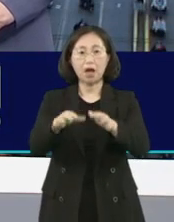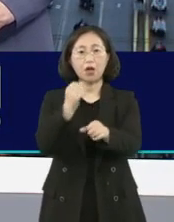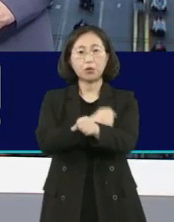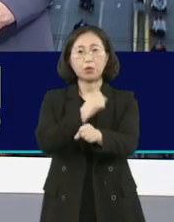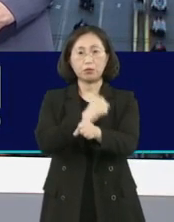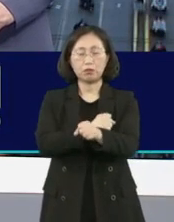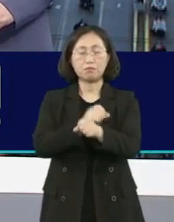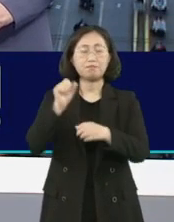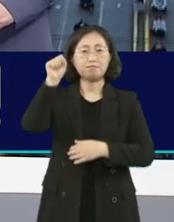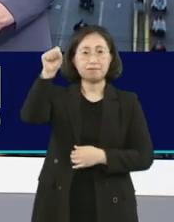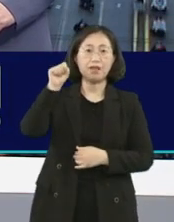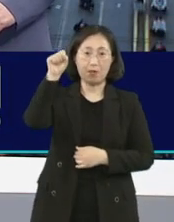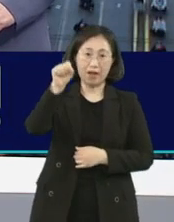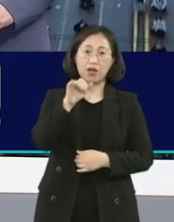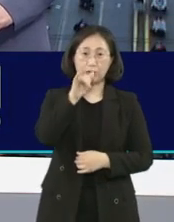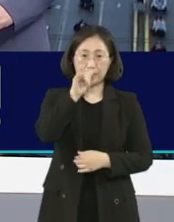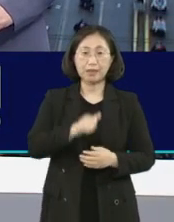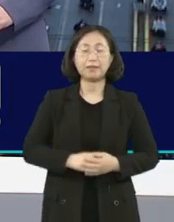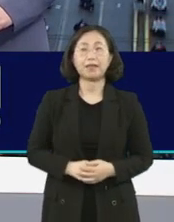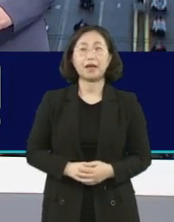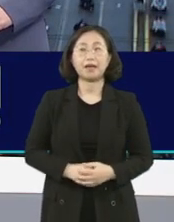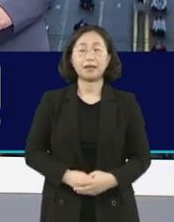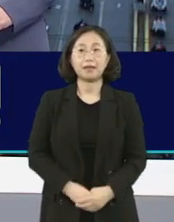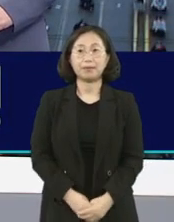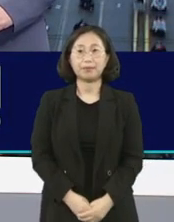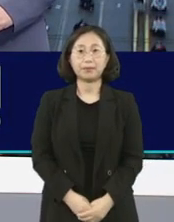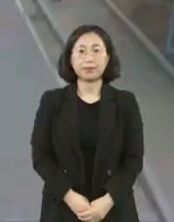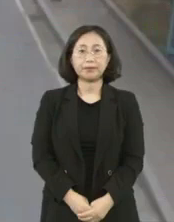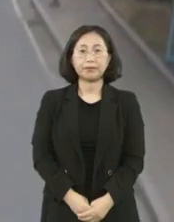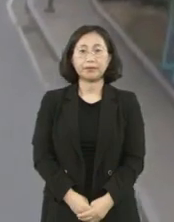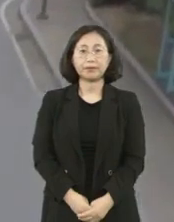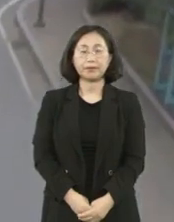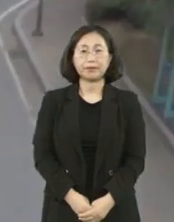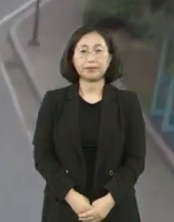노동집회가 강행됐습니다. 첫 소식 김진석 기자입니다.